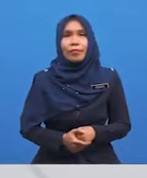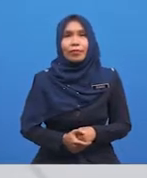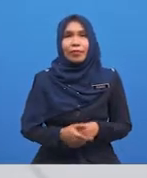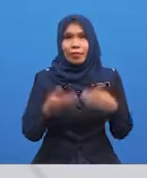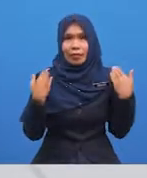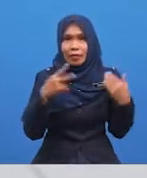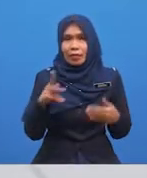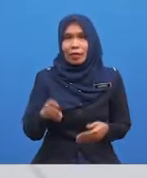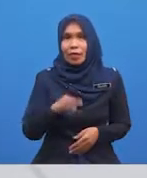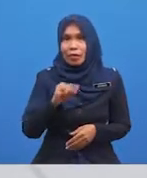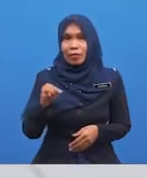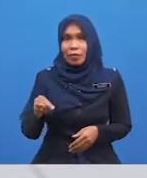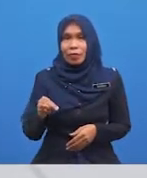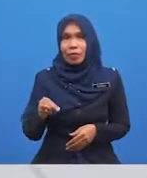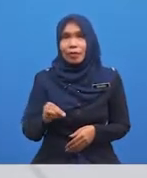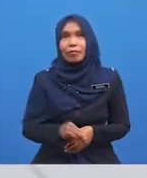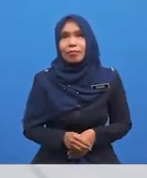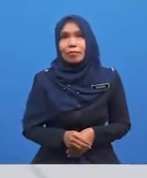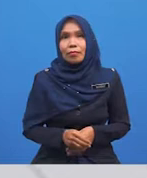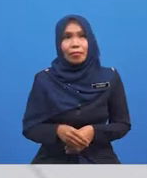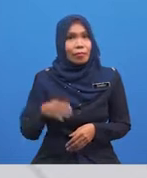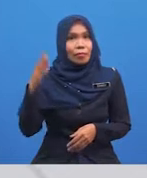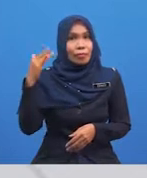Adakah murid-murid pernah mendengar perkataan governance?